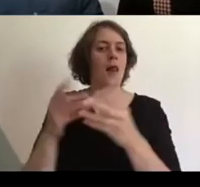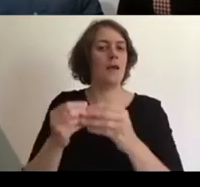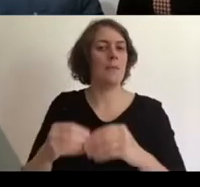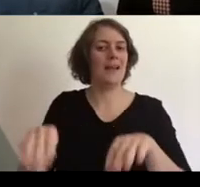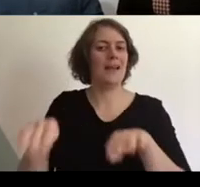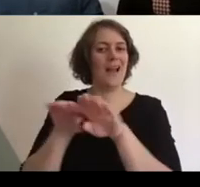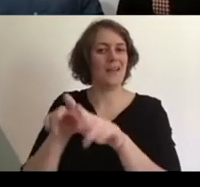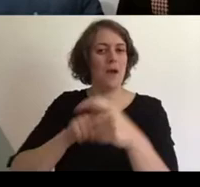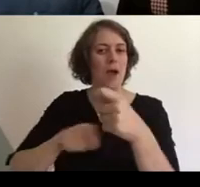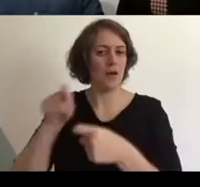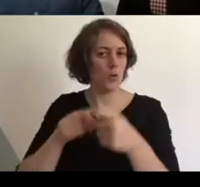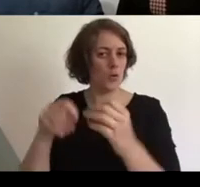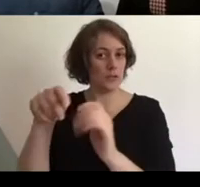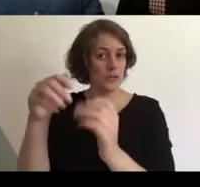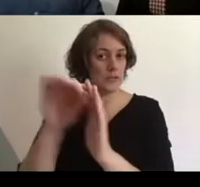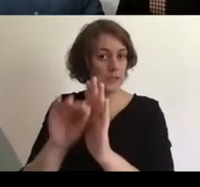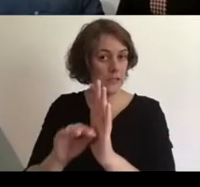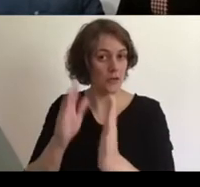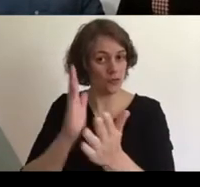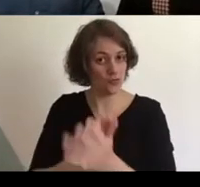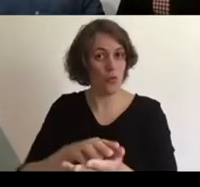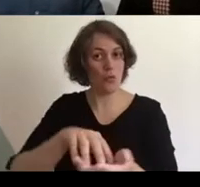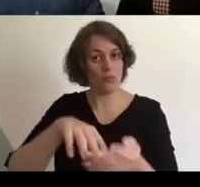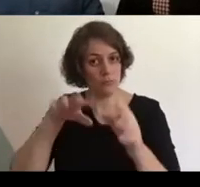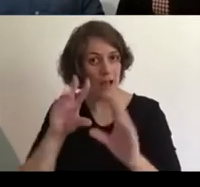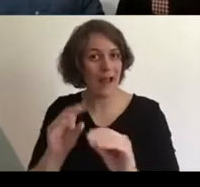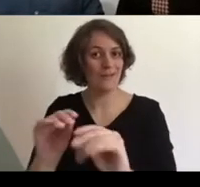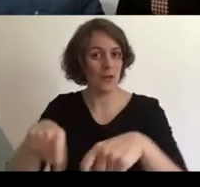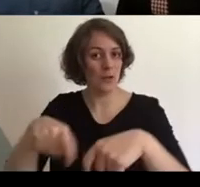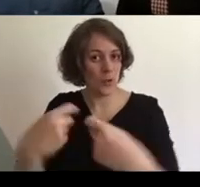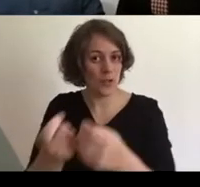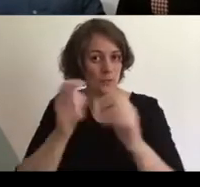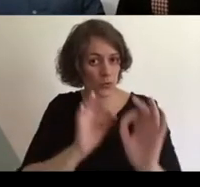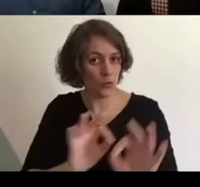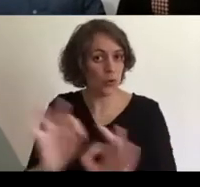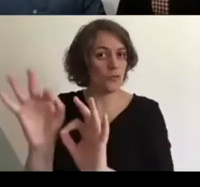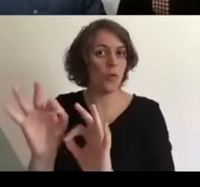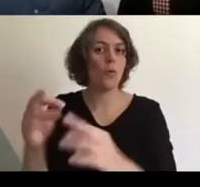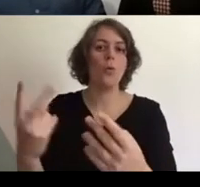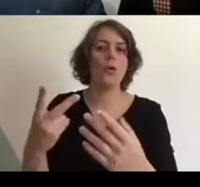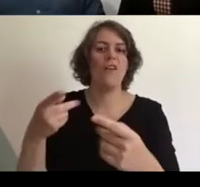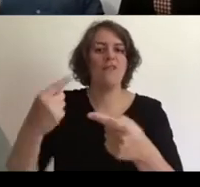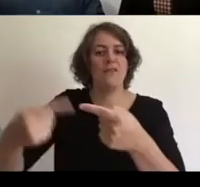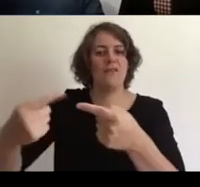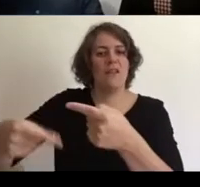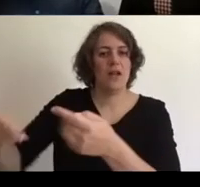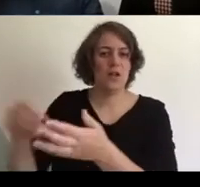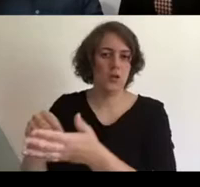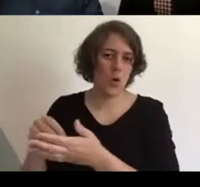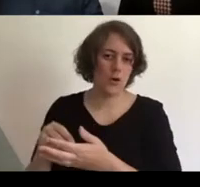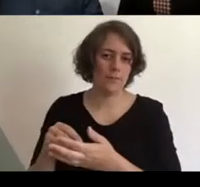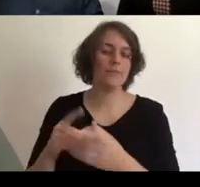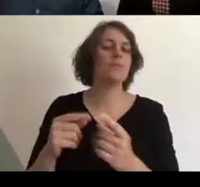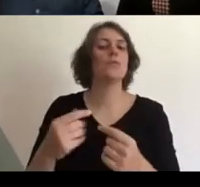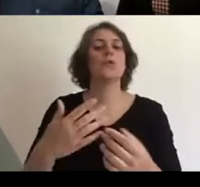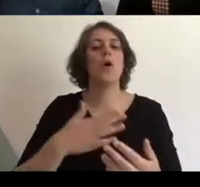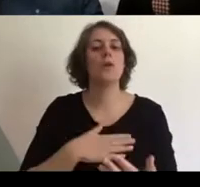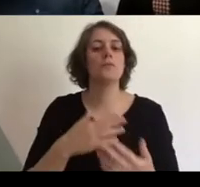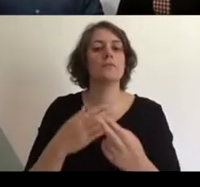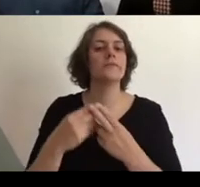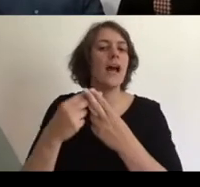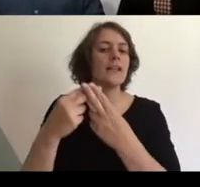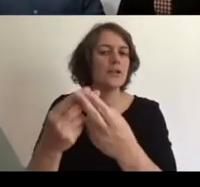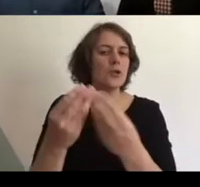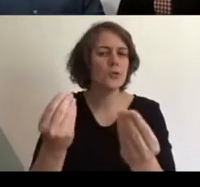schon wirklich umgesetzt wird. Und wie es quasi jetzt unsere Tradition will, lese ich erstmal aus unserem schlauen Buch